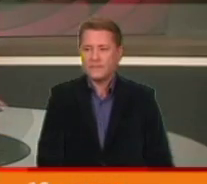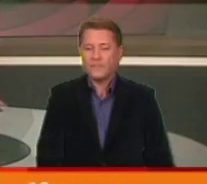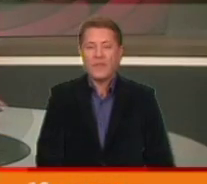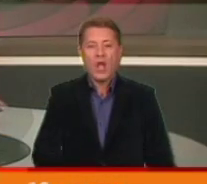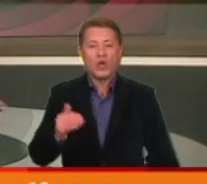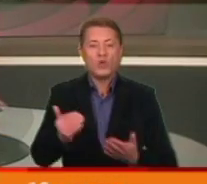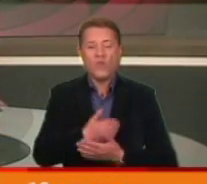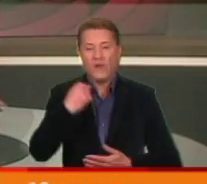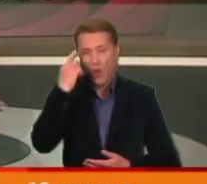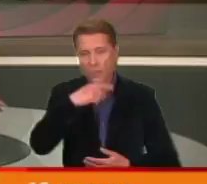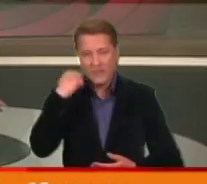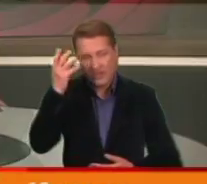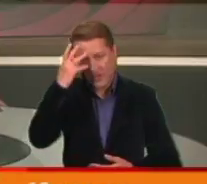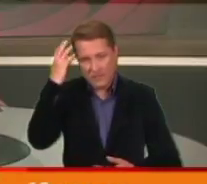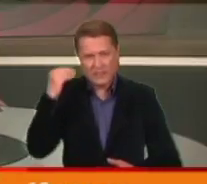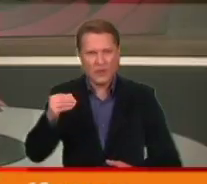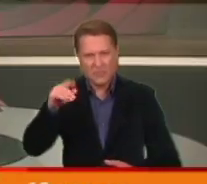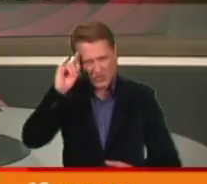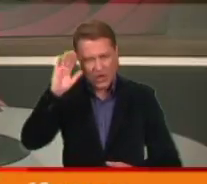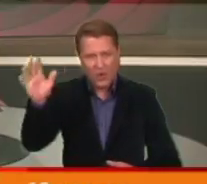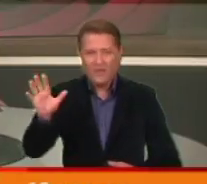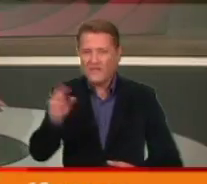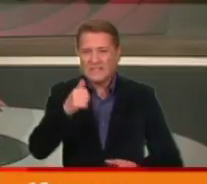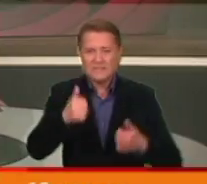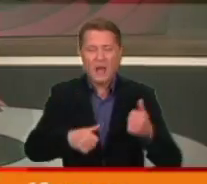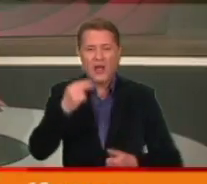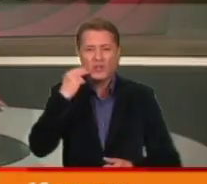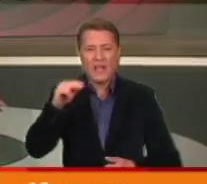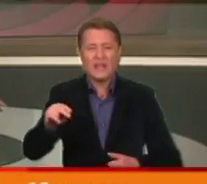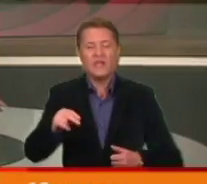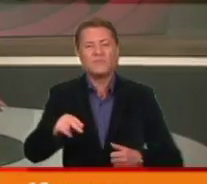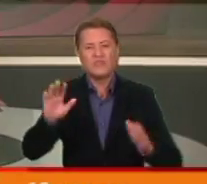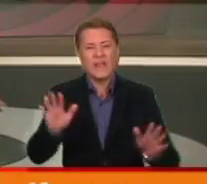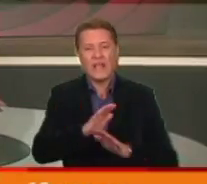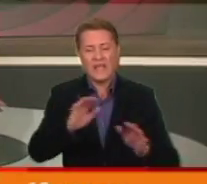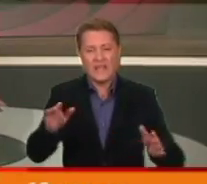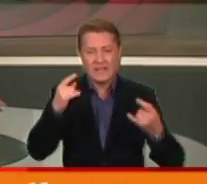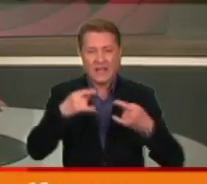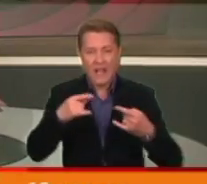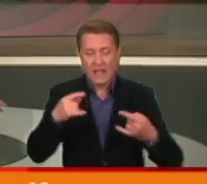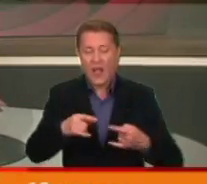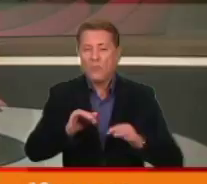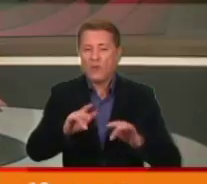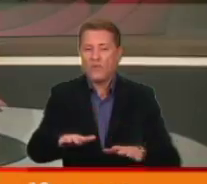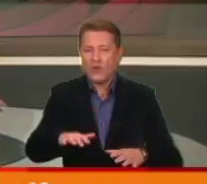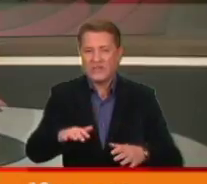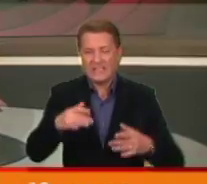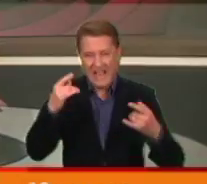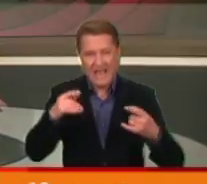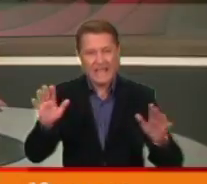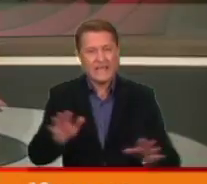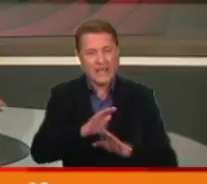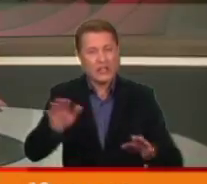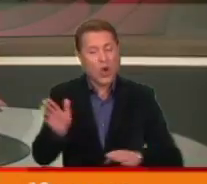Нові обличчя та призабуті корифеї. Усі змагаються за найліпший хіт. Телеканал М2 вчергове проводить хіт-конвеєр – конкурс,